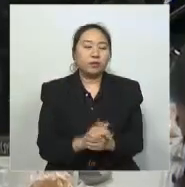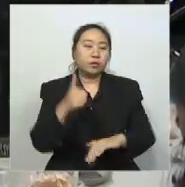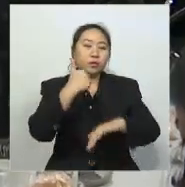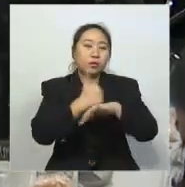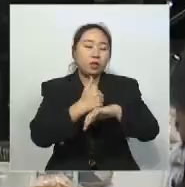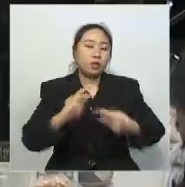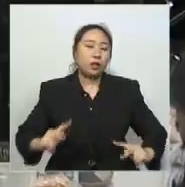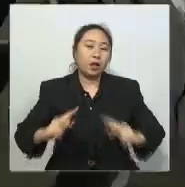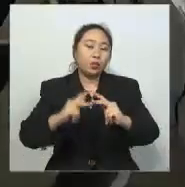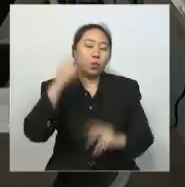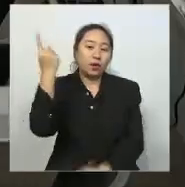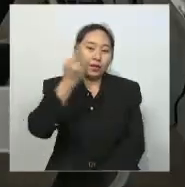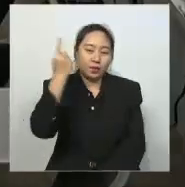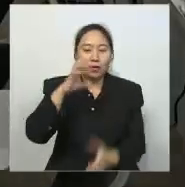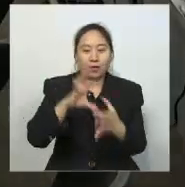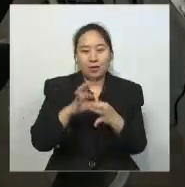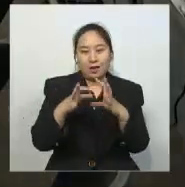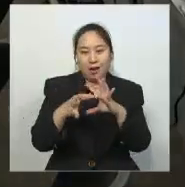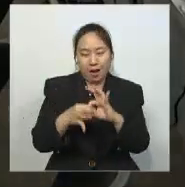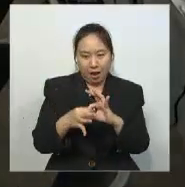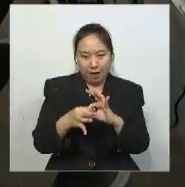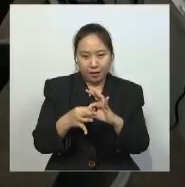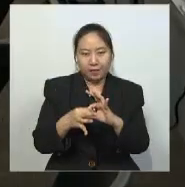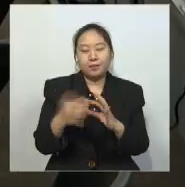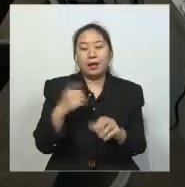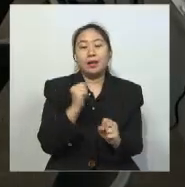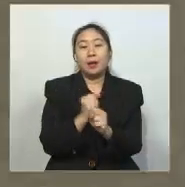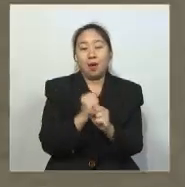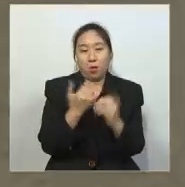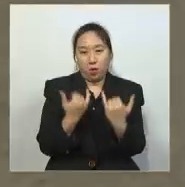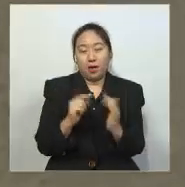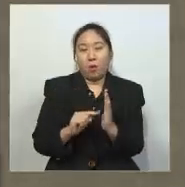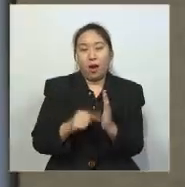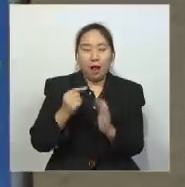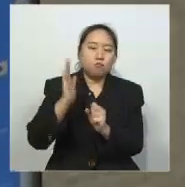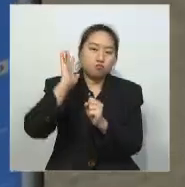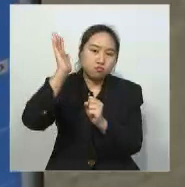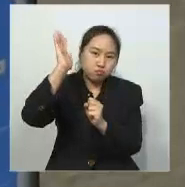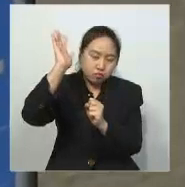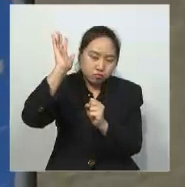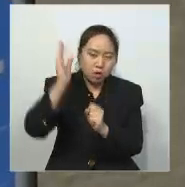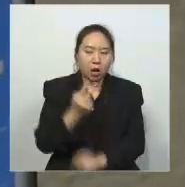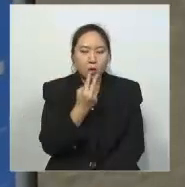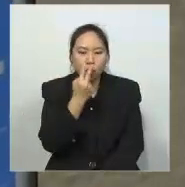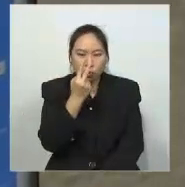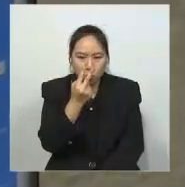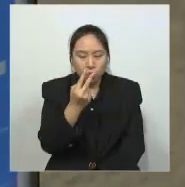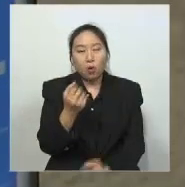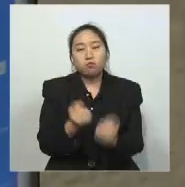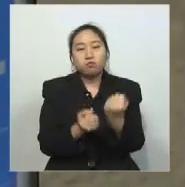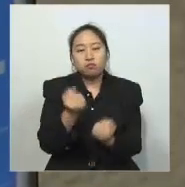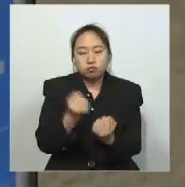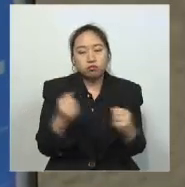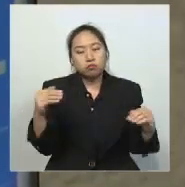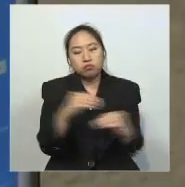ฐมนตรีว่าการกระทรวงการท่องเที่ยวและกีฬานะคะได้แถลงผลการดำเนินงานวันแรกซึ่งก็พบว่าในช่วงของการเดินทาง